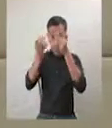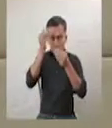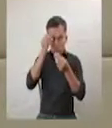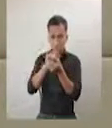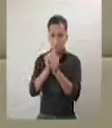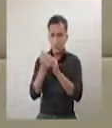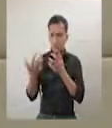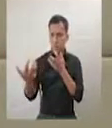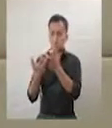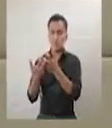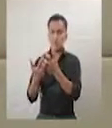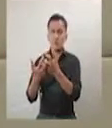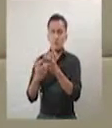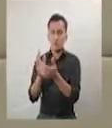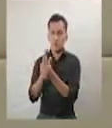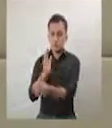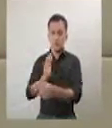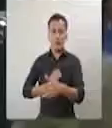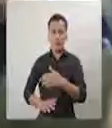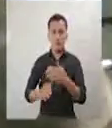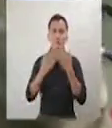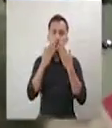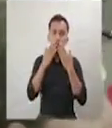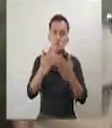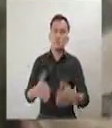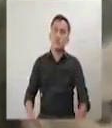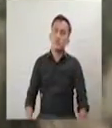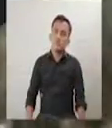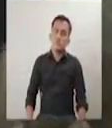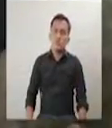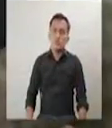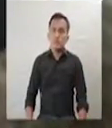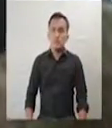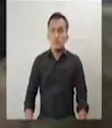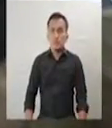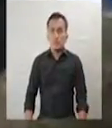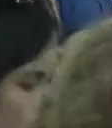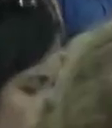maging angkop yung kanilang kaalaman sa panganganak. Maraming salamat po.